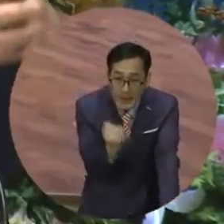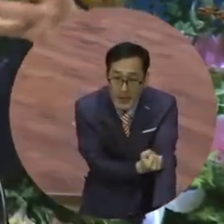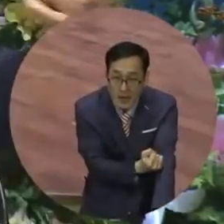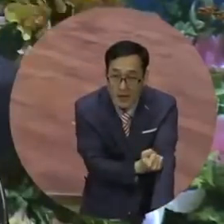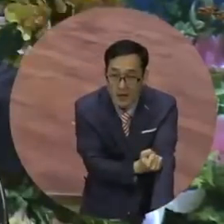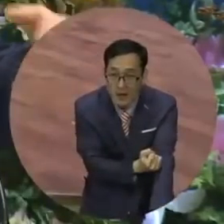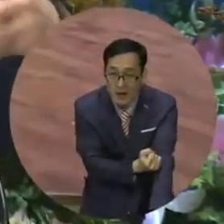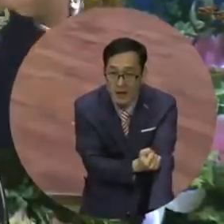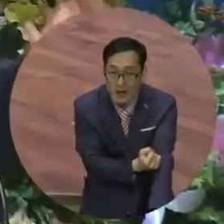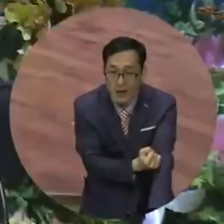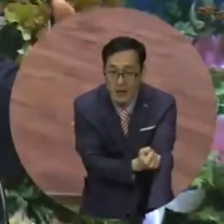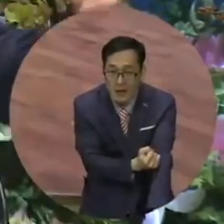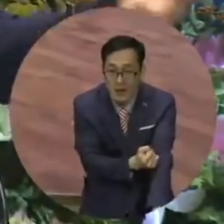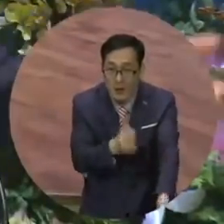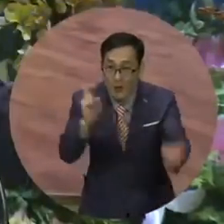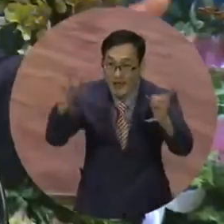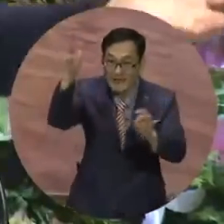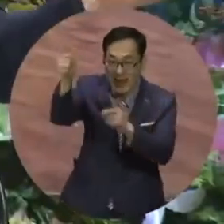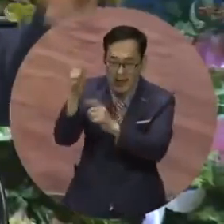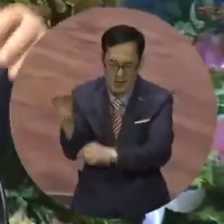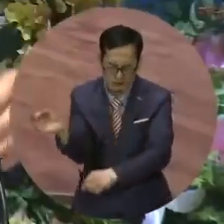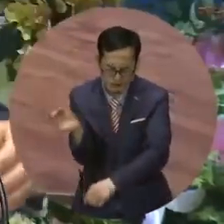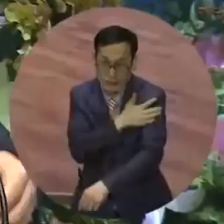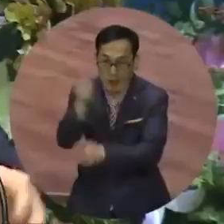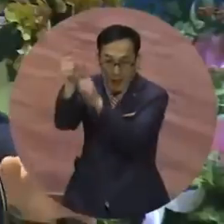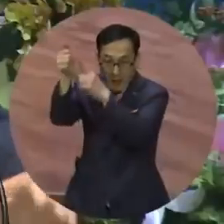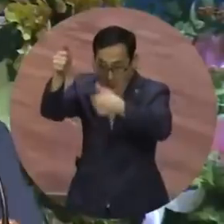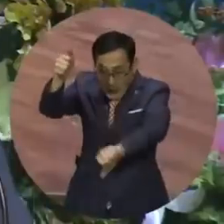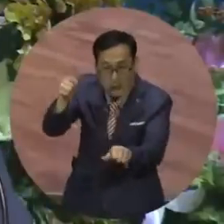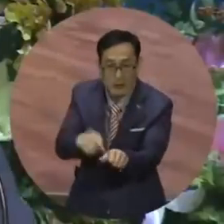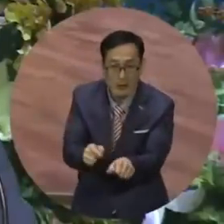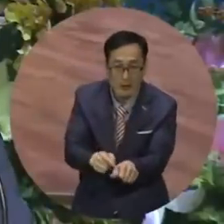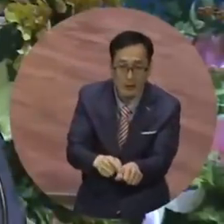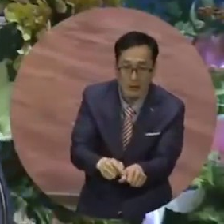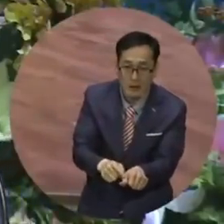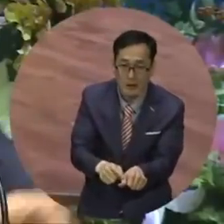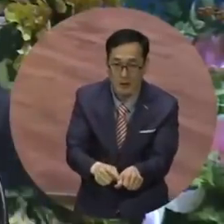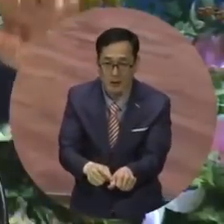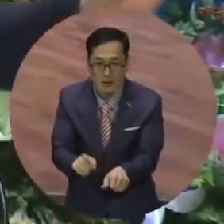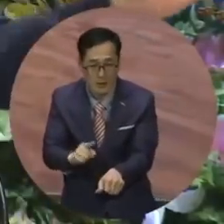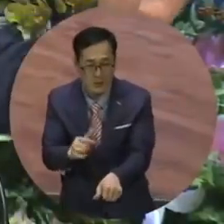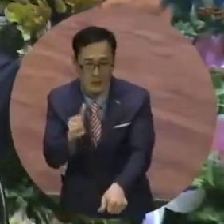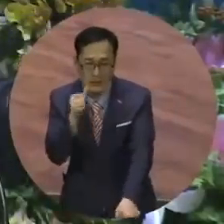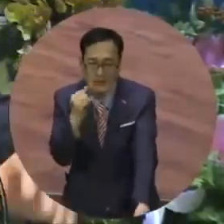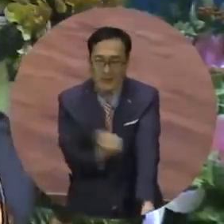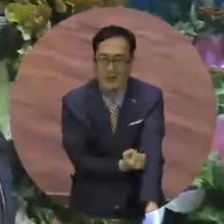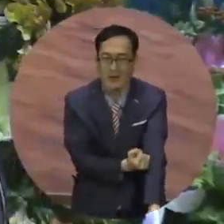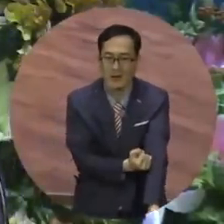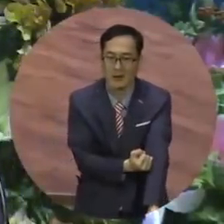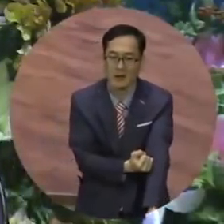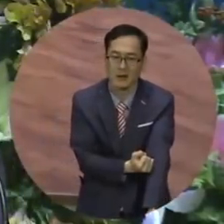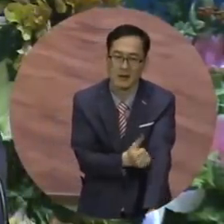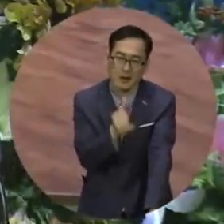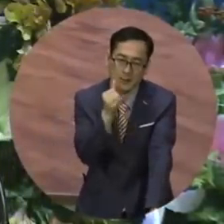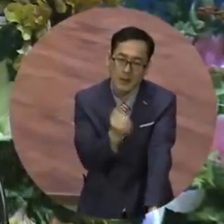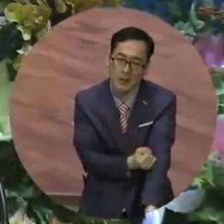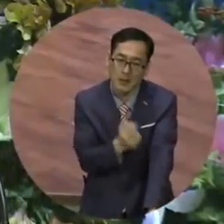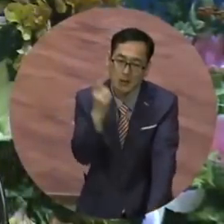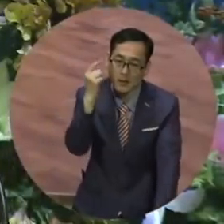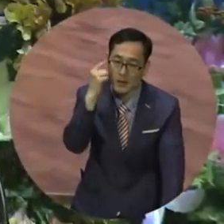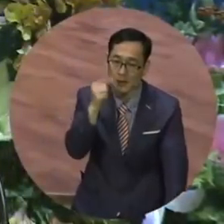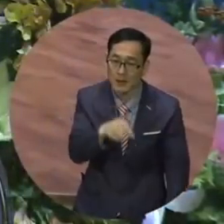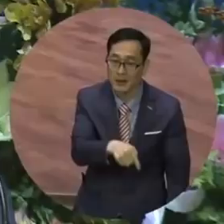살고 하고 싶으면 하고 먹고 싶으면 먹고 놀러 놀러 가면 행복하잖아요. 그거 안 되는 거예요. 그거 다 해봤어요.